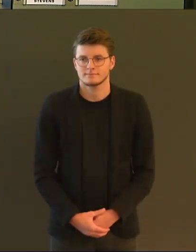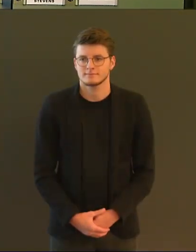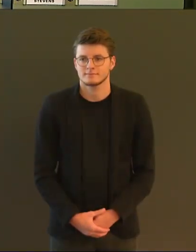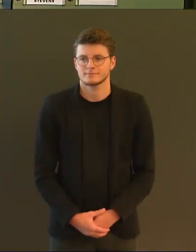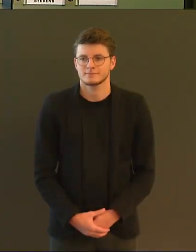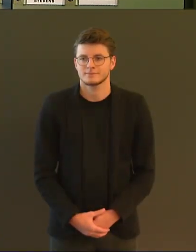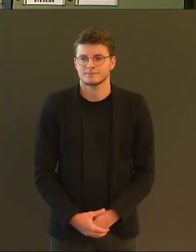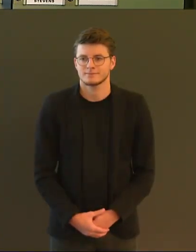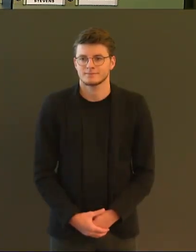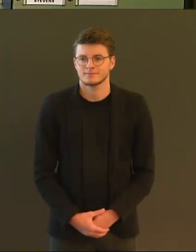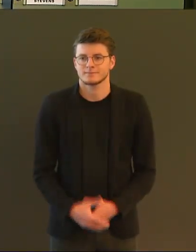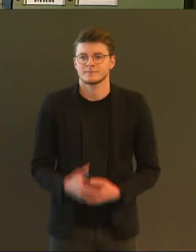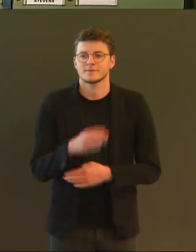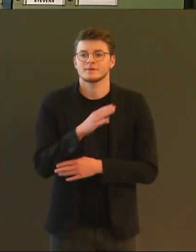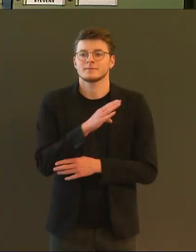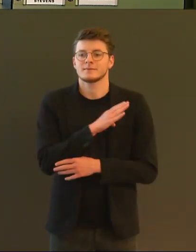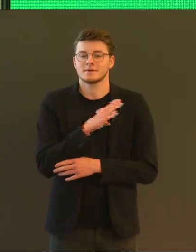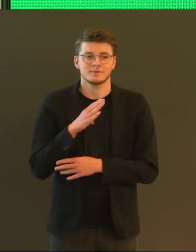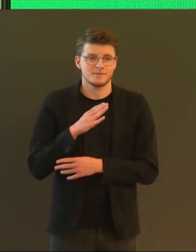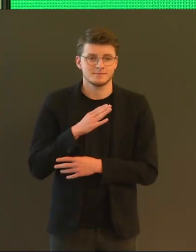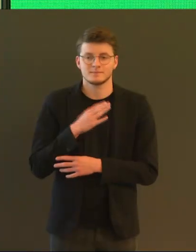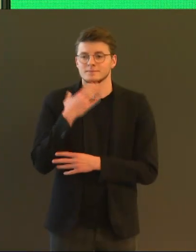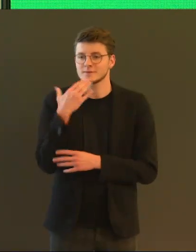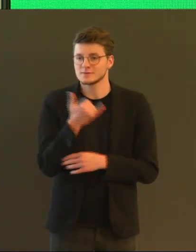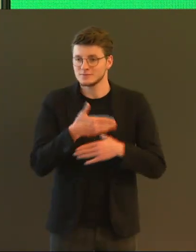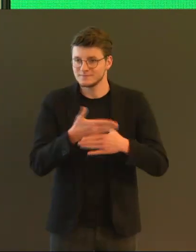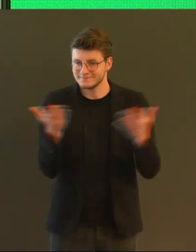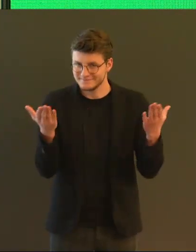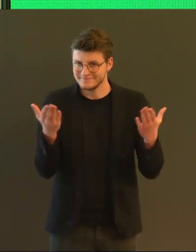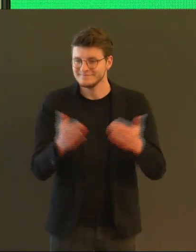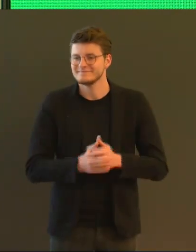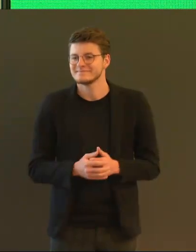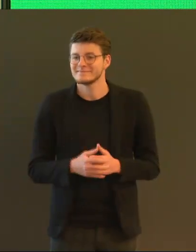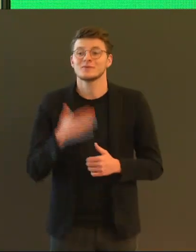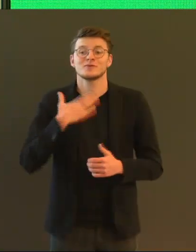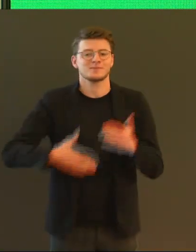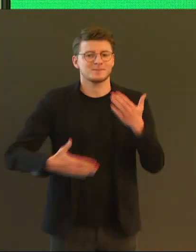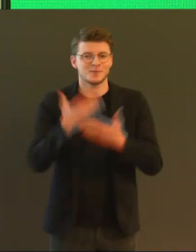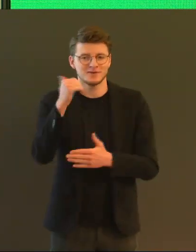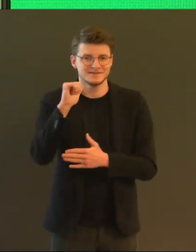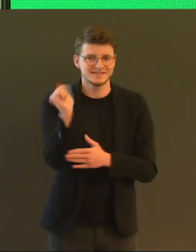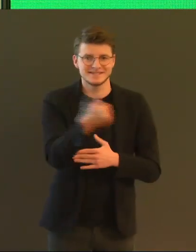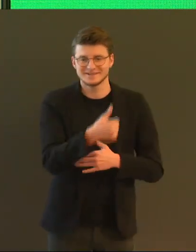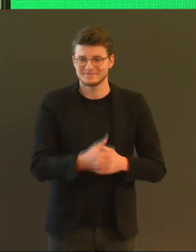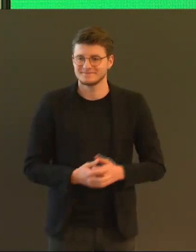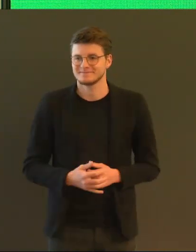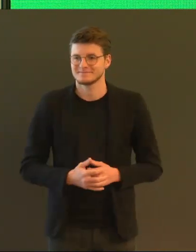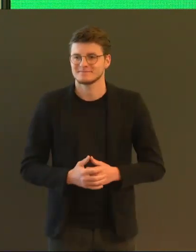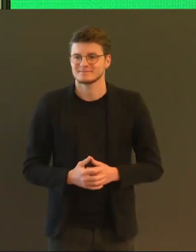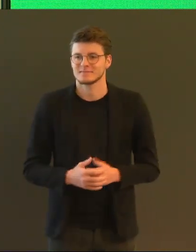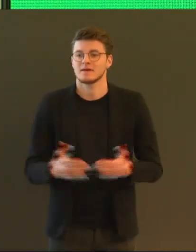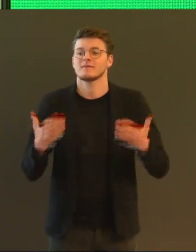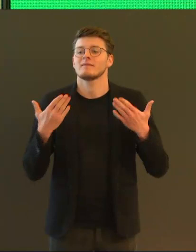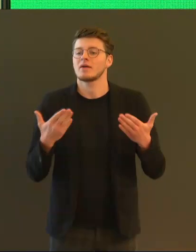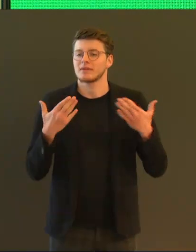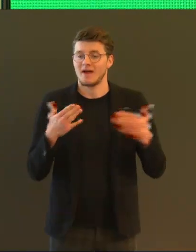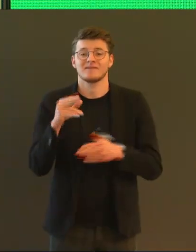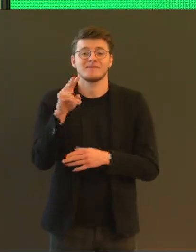Mesdames et messieurs, bonjour. Goedemorgen iedereen. We zijn nu vrijdag 15